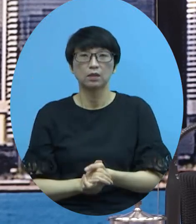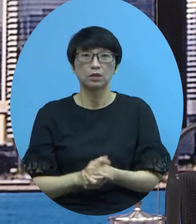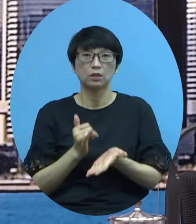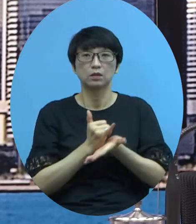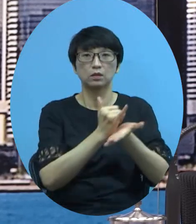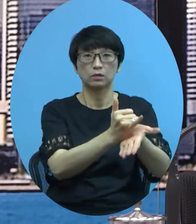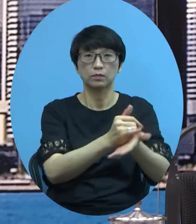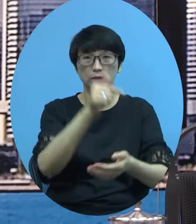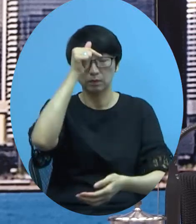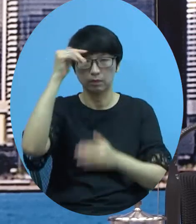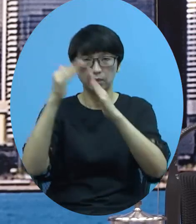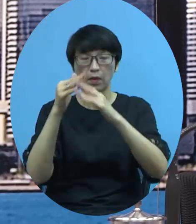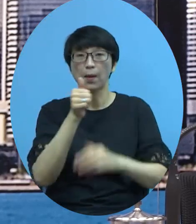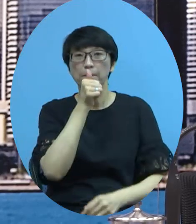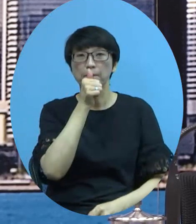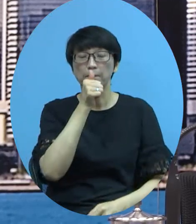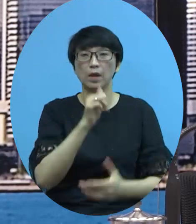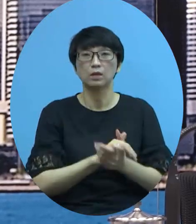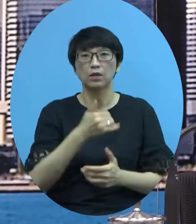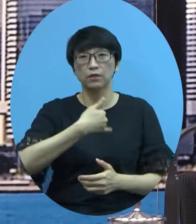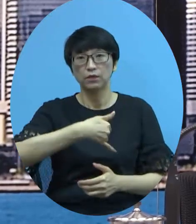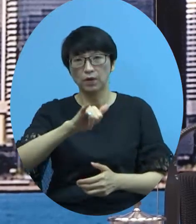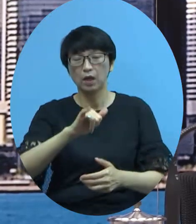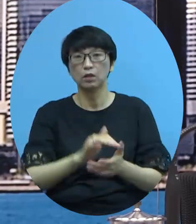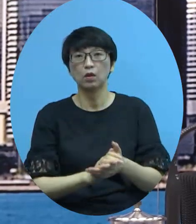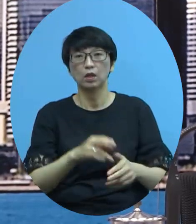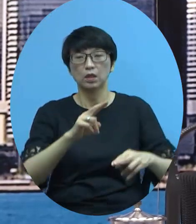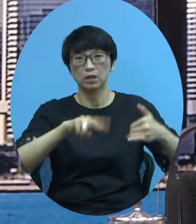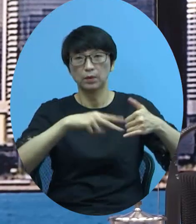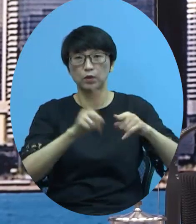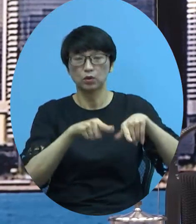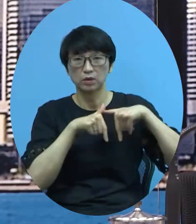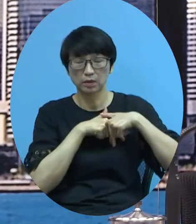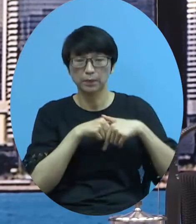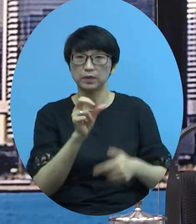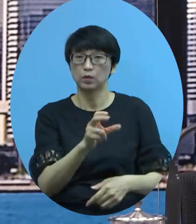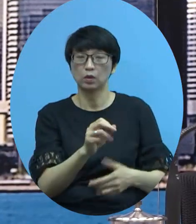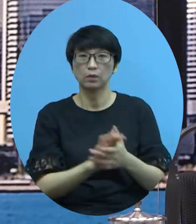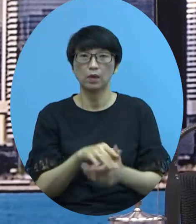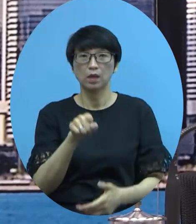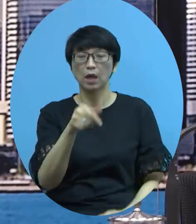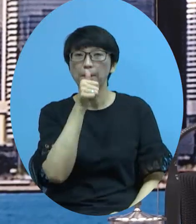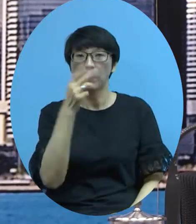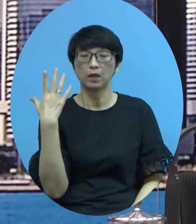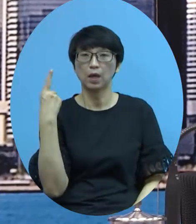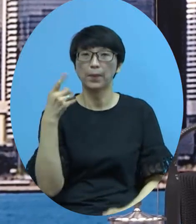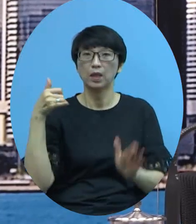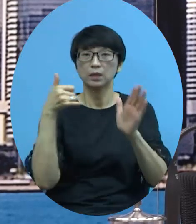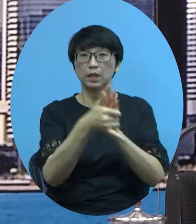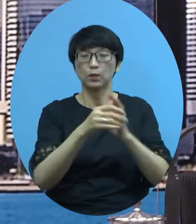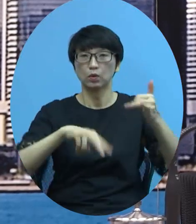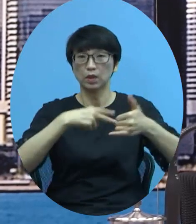然嚇，咁而個爸爸咧就應該係翻去呢個檢疫中心，咁個爸爸咧佢昨天係入到醫院嗰度咧都係喺一